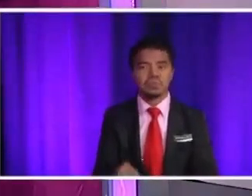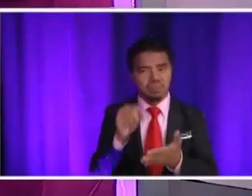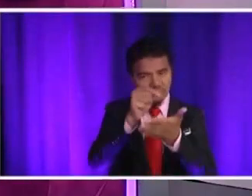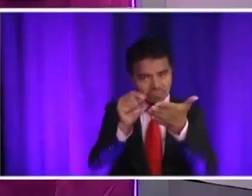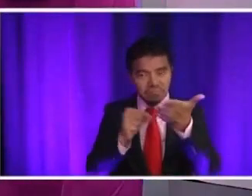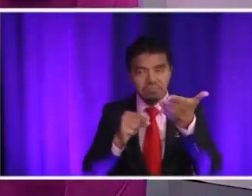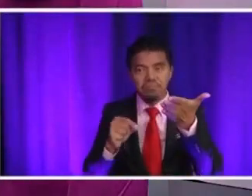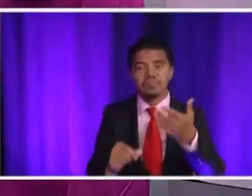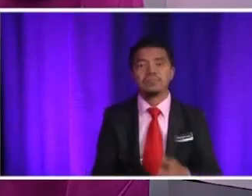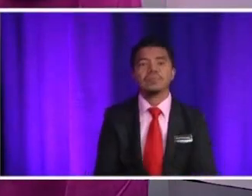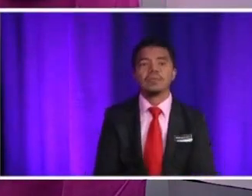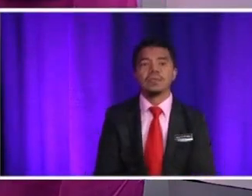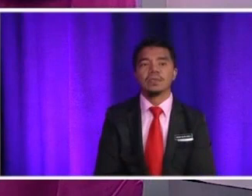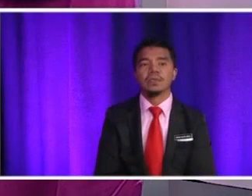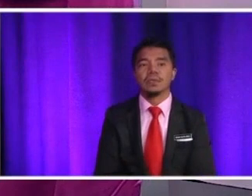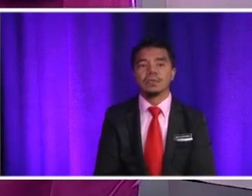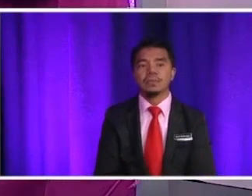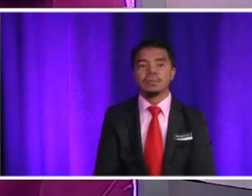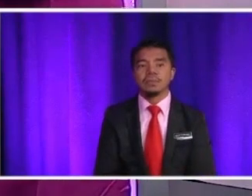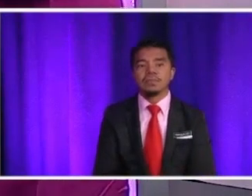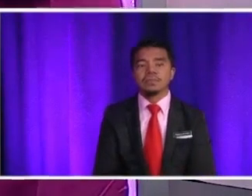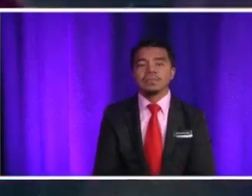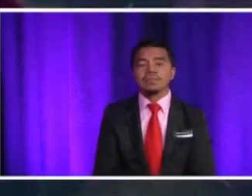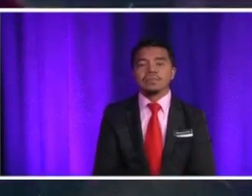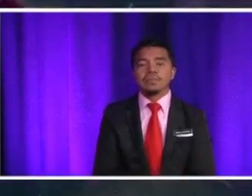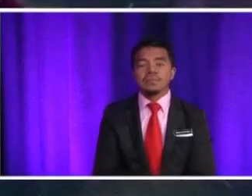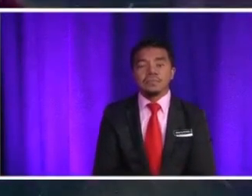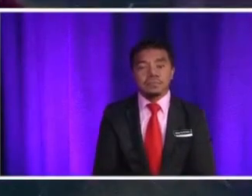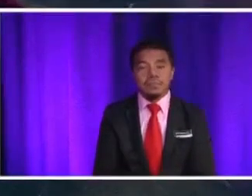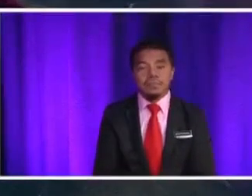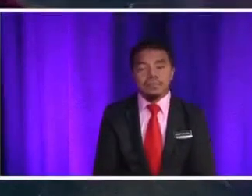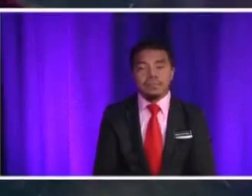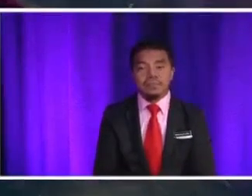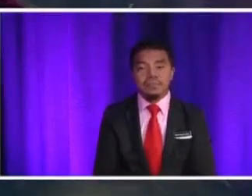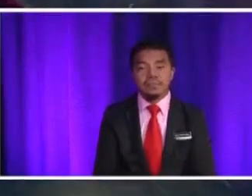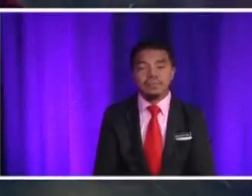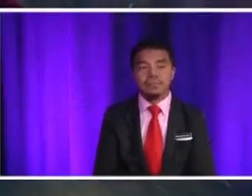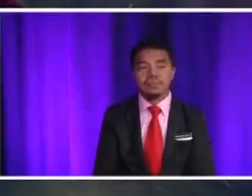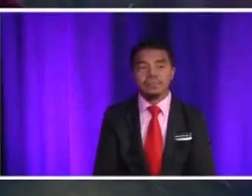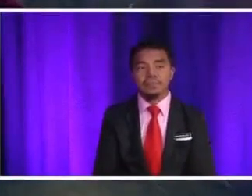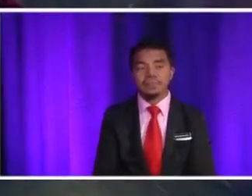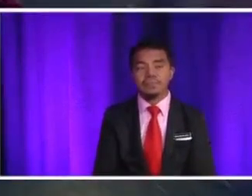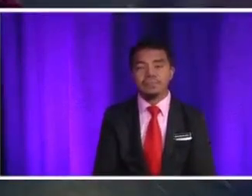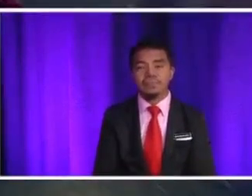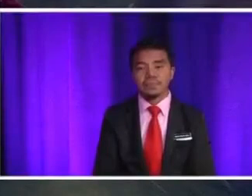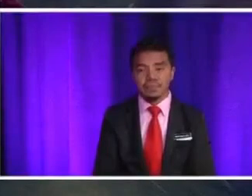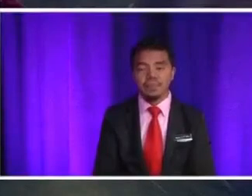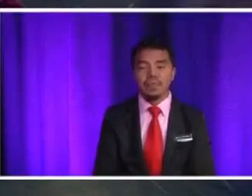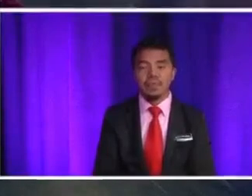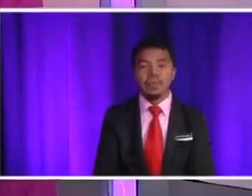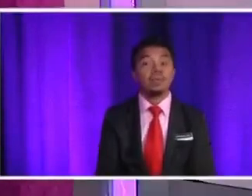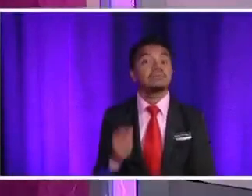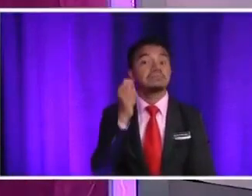Tadi kita sampai yang ke elemen yang kedua, elemen yang kedua kan? Itu harga. Okey. Tadi apa tadi Syazana tadi? Harga kan?